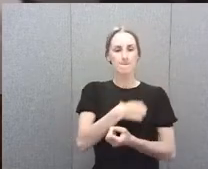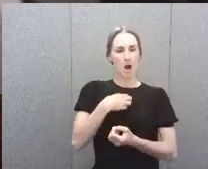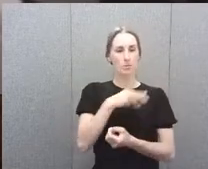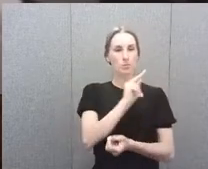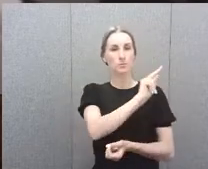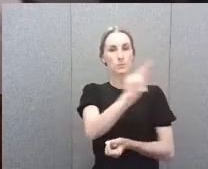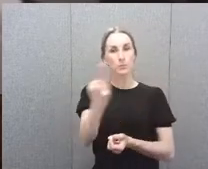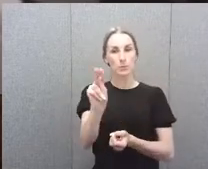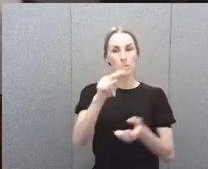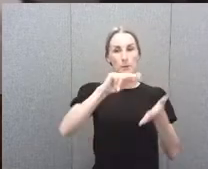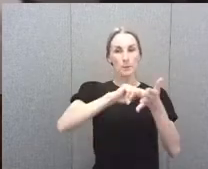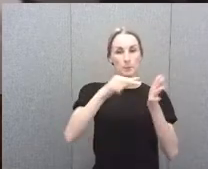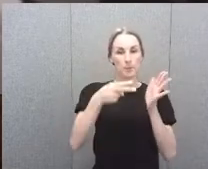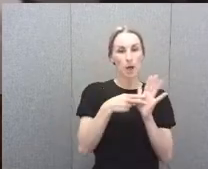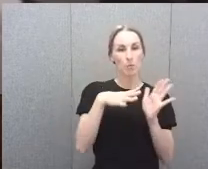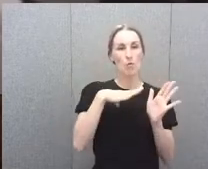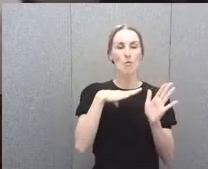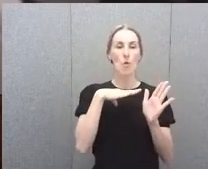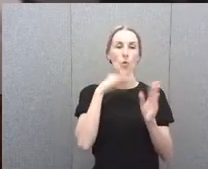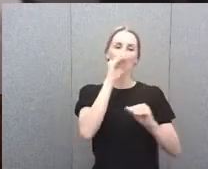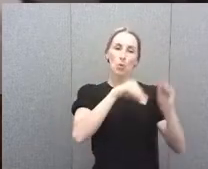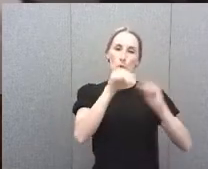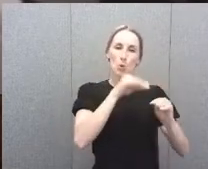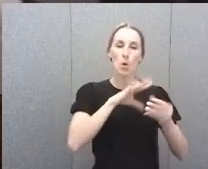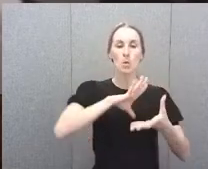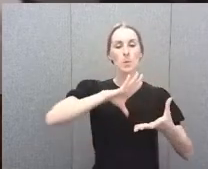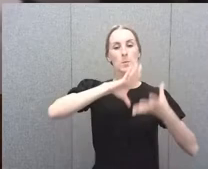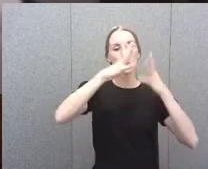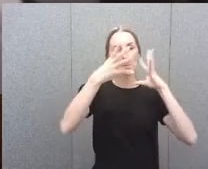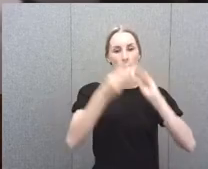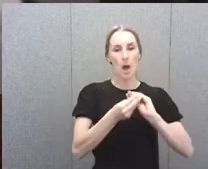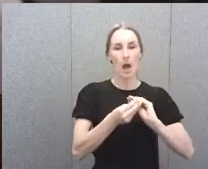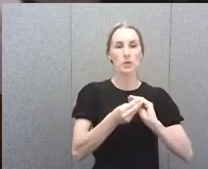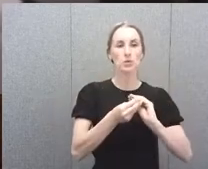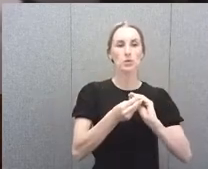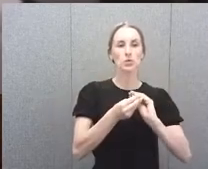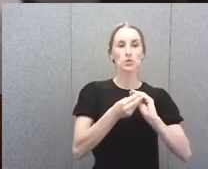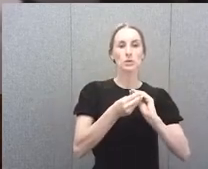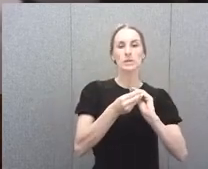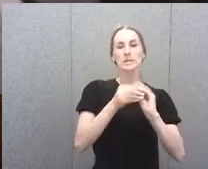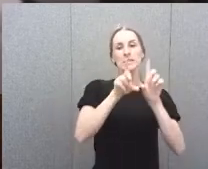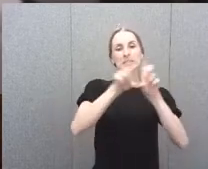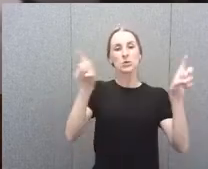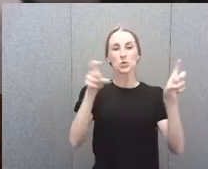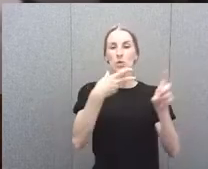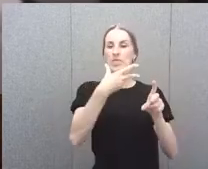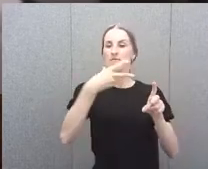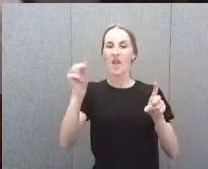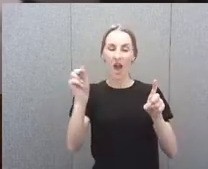план разрабатывался и внедрялся при усилии внежведомственного сотрудничества с НПО.